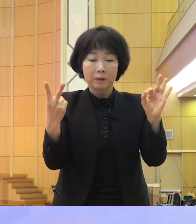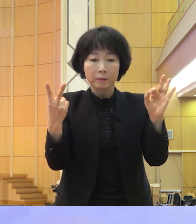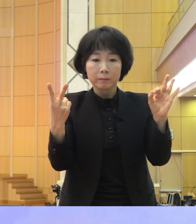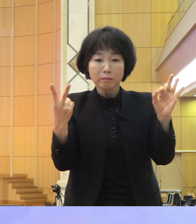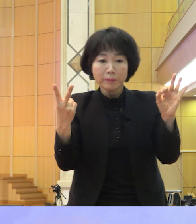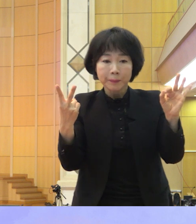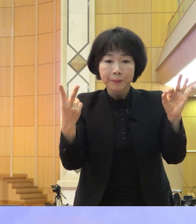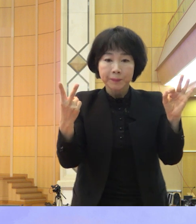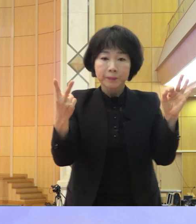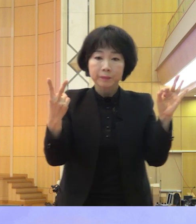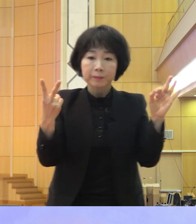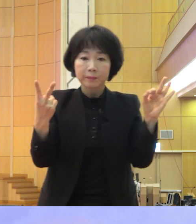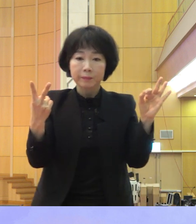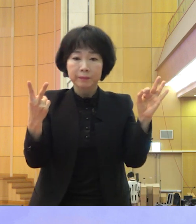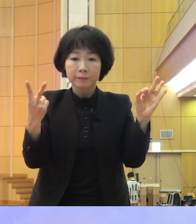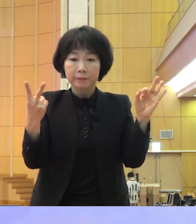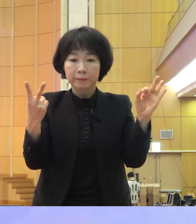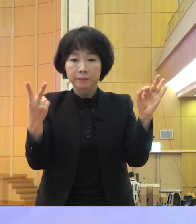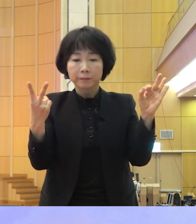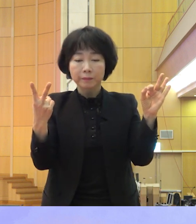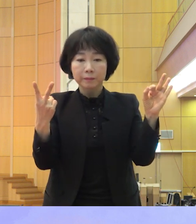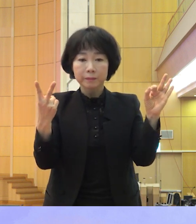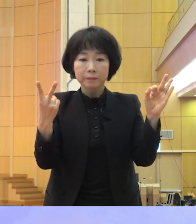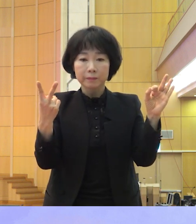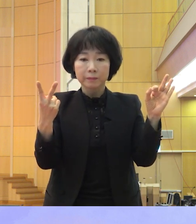10절에 보면